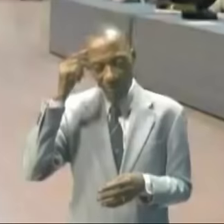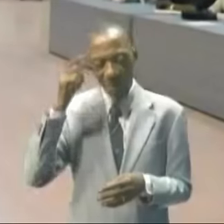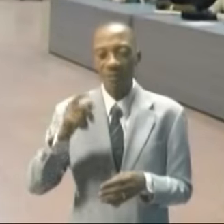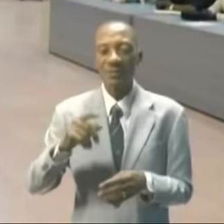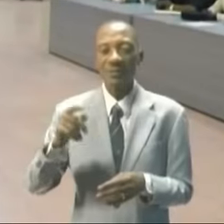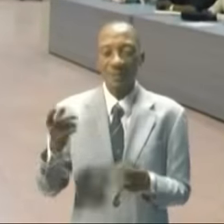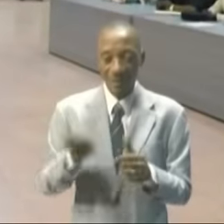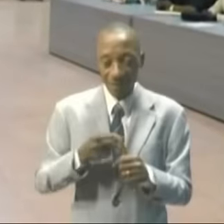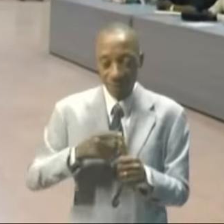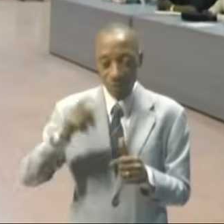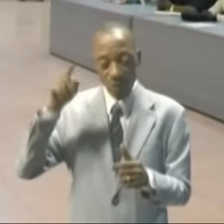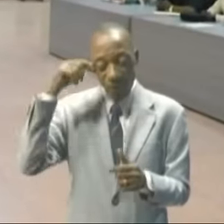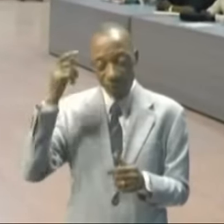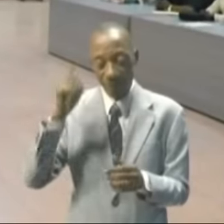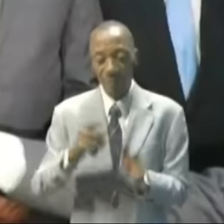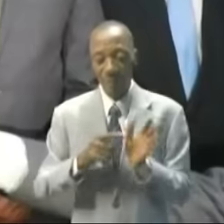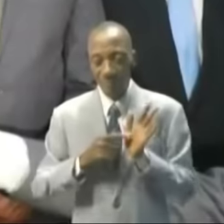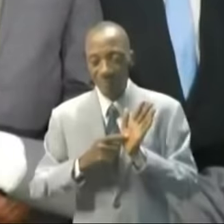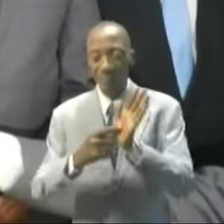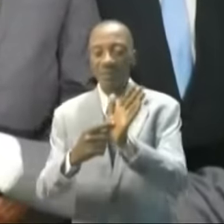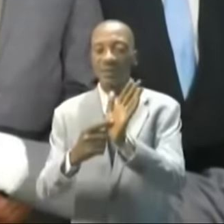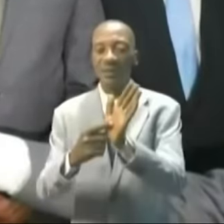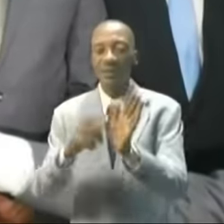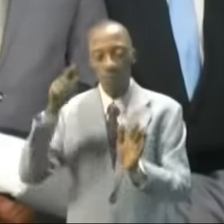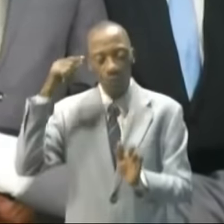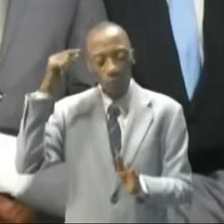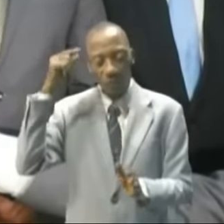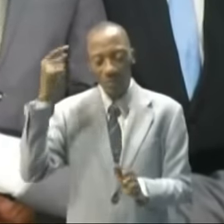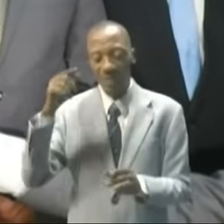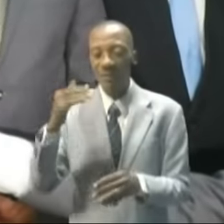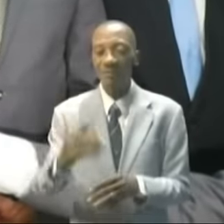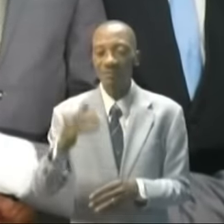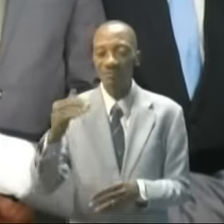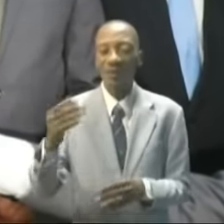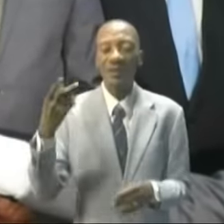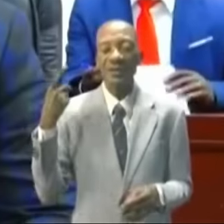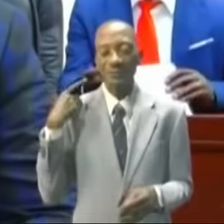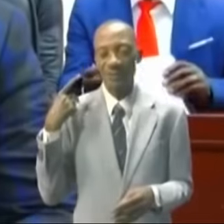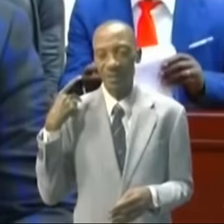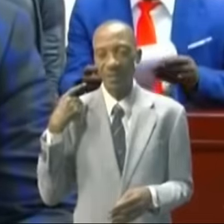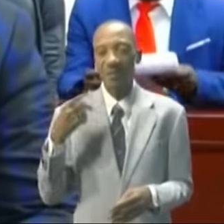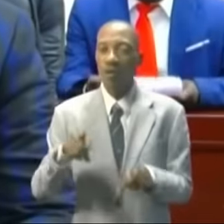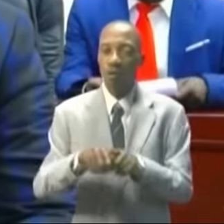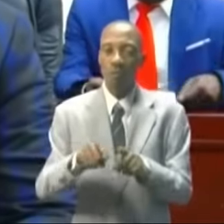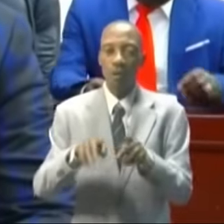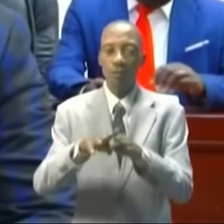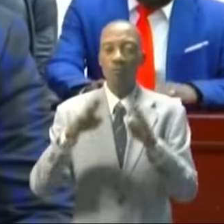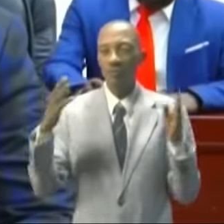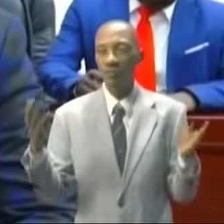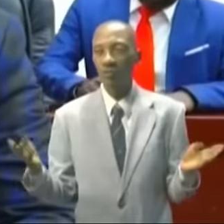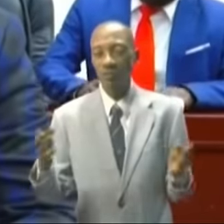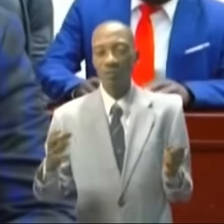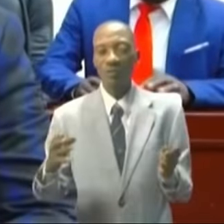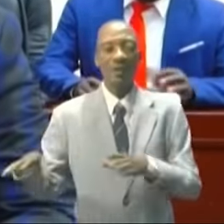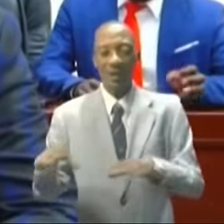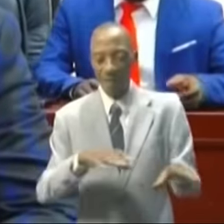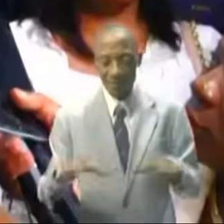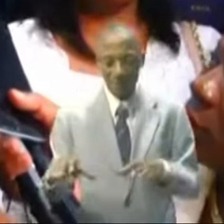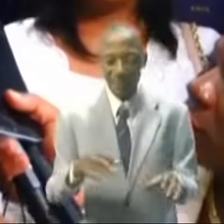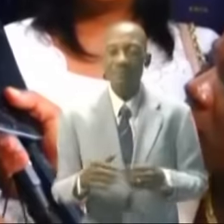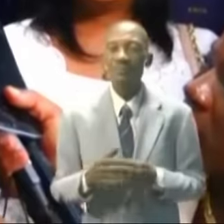faire vraiment l'occasion de travailler pour que le peuple congolais puisse se retrouver. Mais je suis très heureux aujourd'hui parce